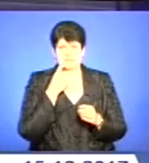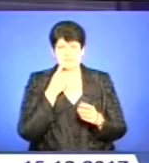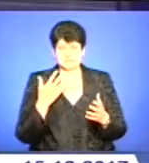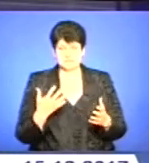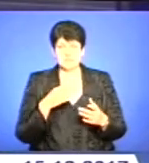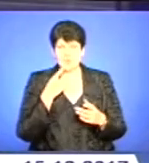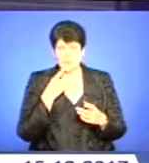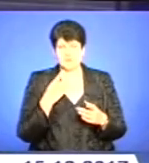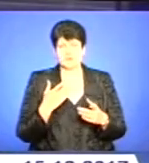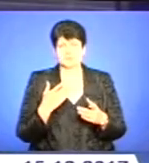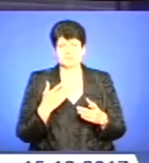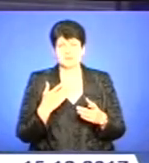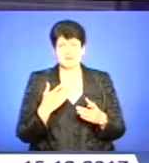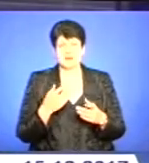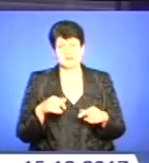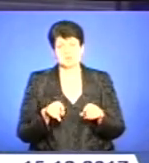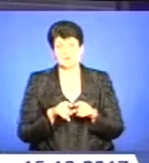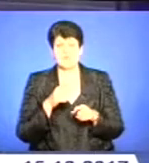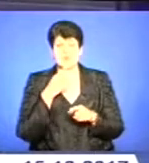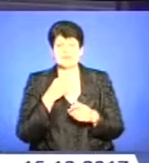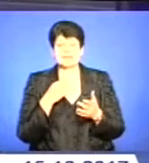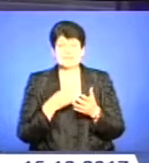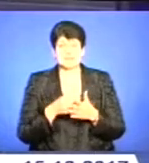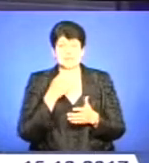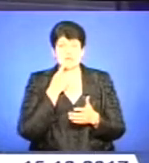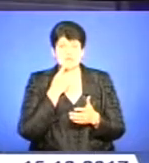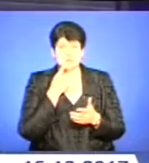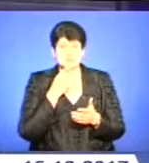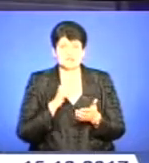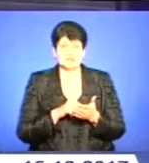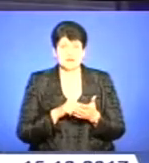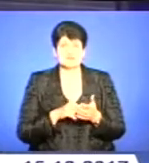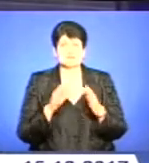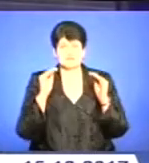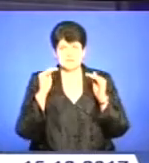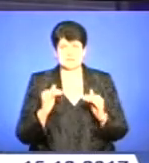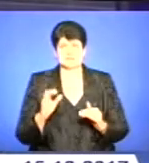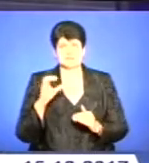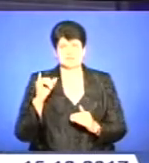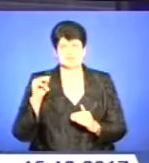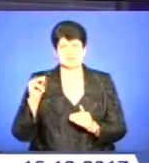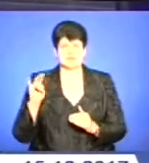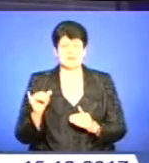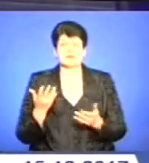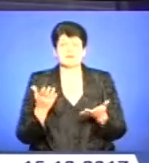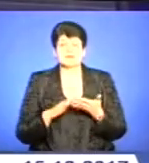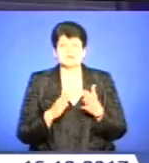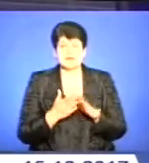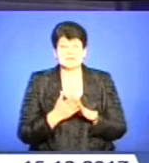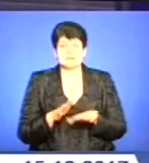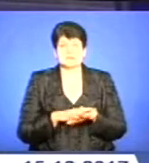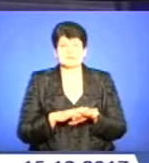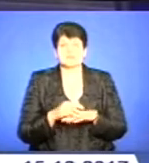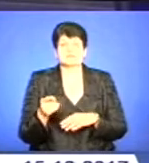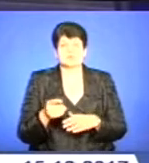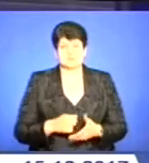постачальників торговельних мереж. Водночас запевняють, ціни на курячі яйця впадуть у січні. Яка ситуація на ринку в Тернополі, дізнавалася